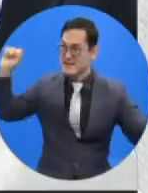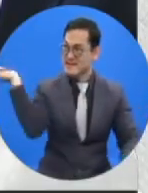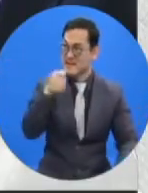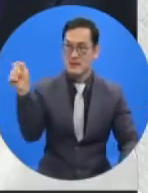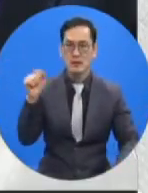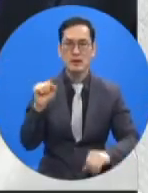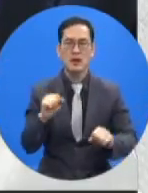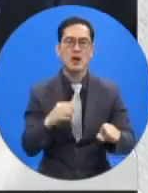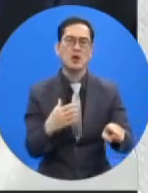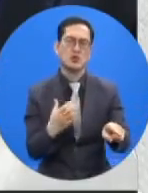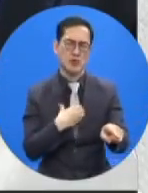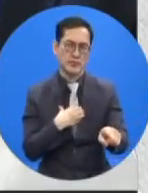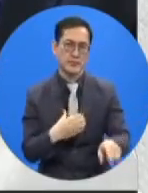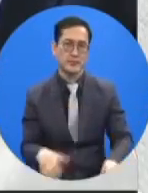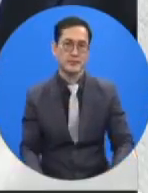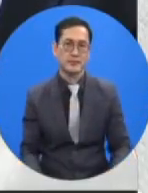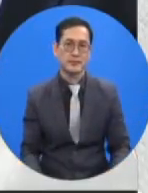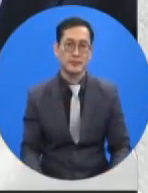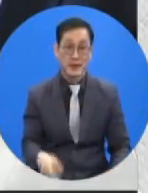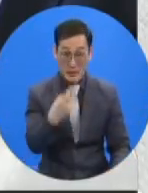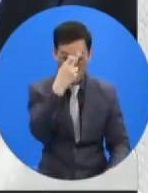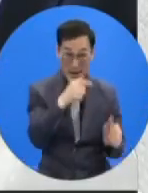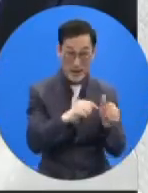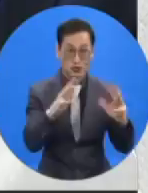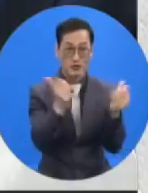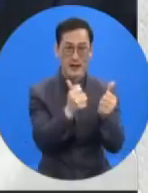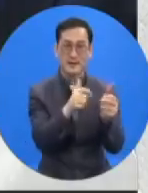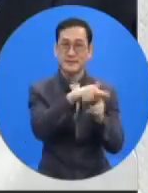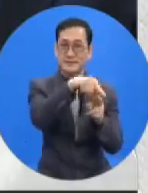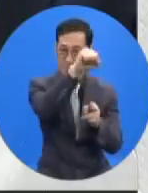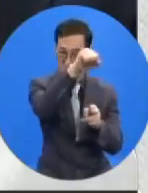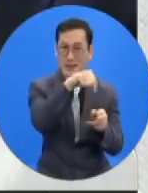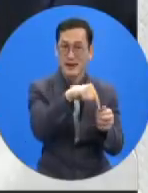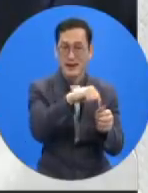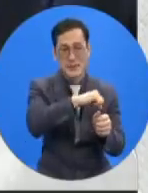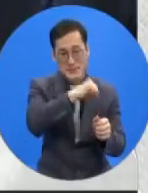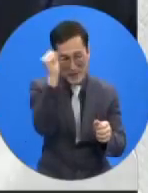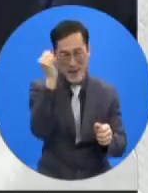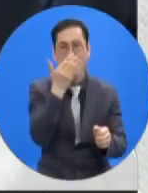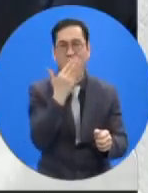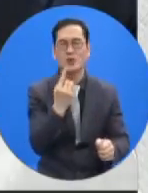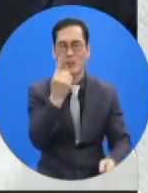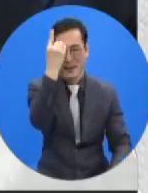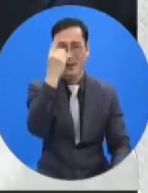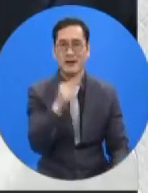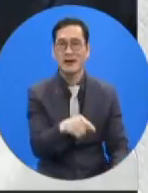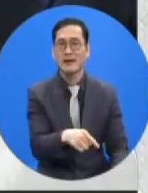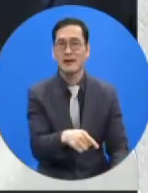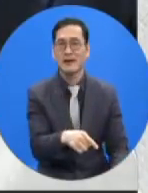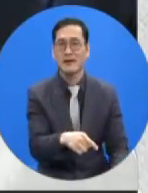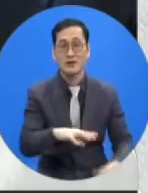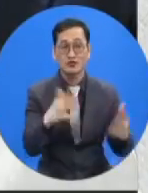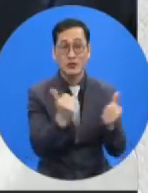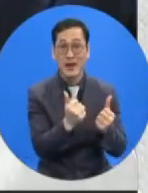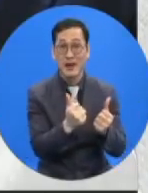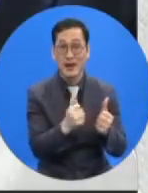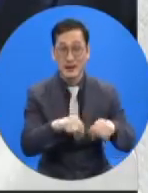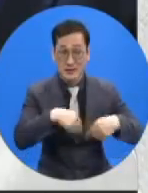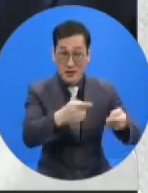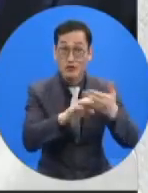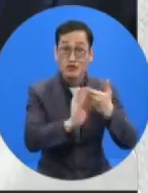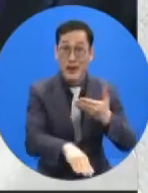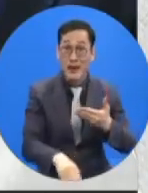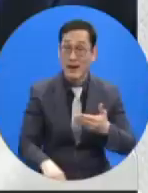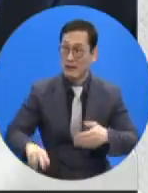경우는 국회에 가실 가능성이 굉장히 높습니다. 제가 좋아하건 안 좋아하건 간에. 그런데 국회 가시면은 저런 마음으로 정치하시면은